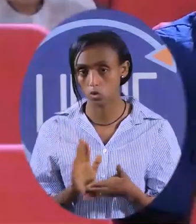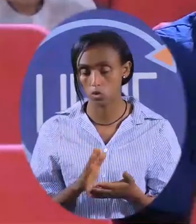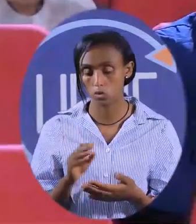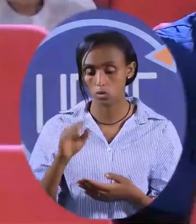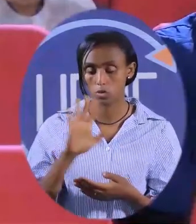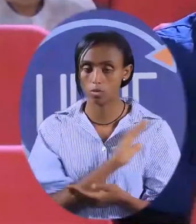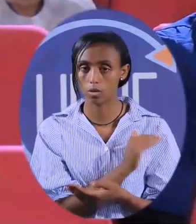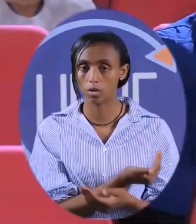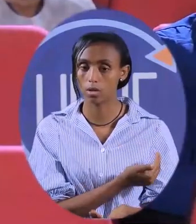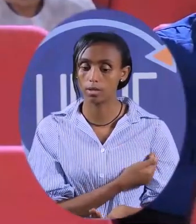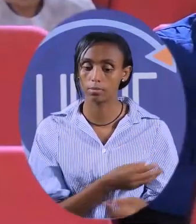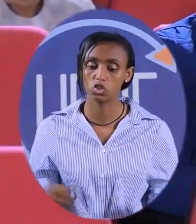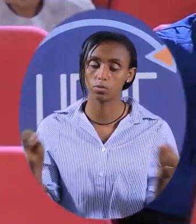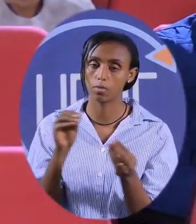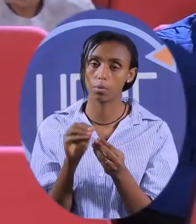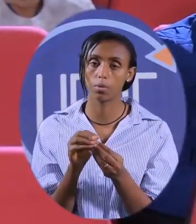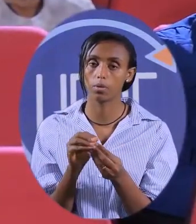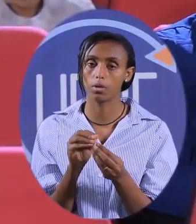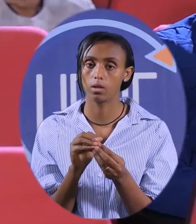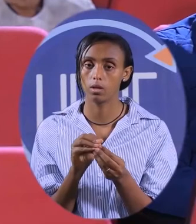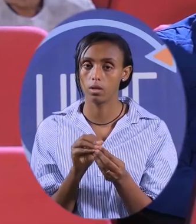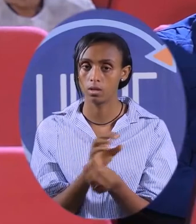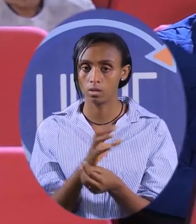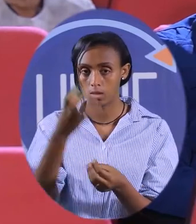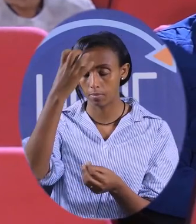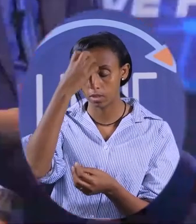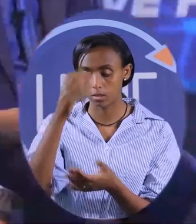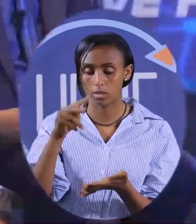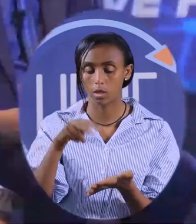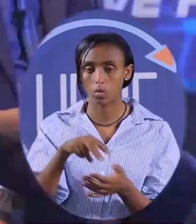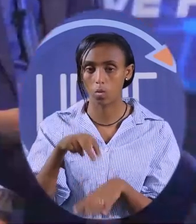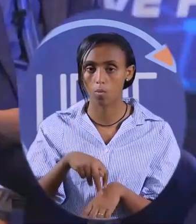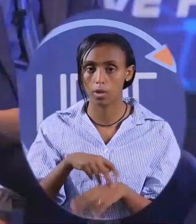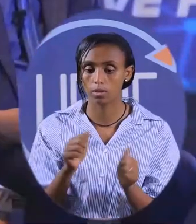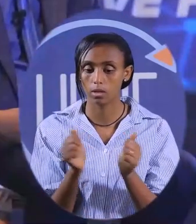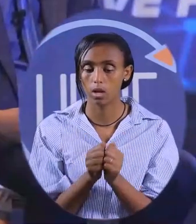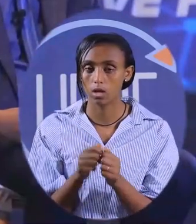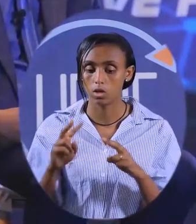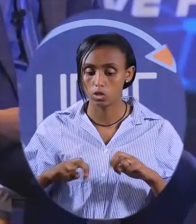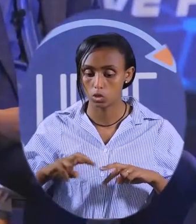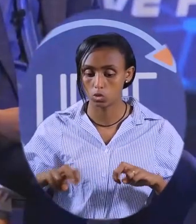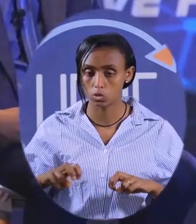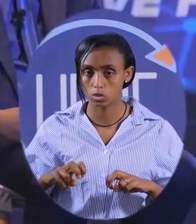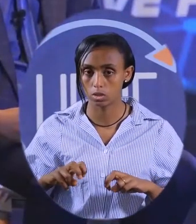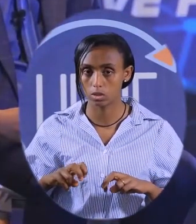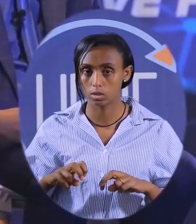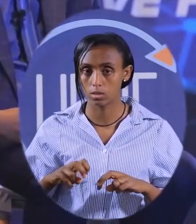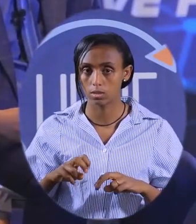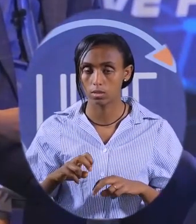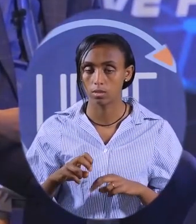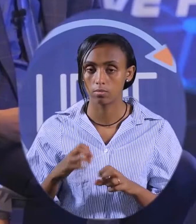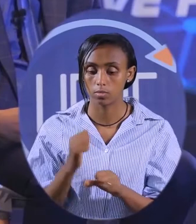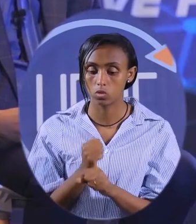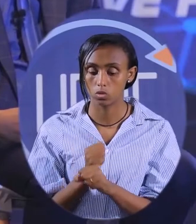ሪሶርስ በተጨማሪ የመንግስት ተቋማቶች ጋር ሪሰርቾችን፣ ምርምሮችን በመስራት እነሱን ማማከር